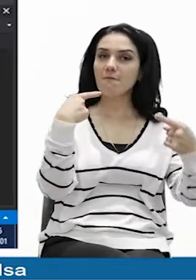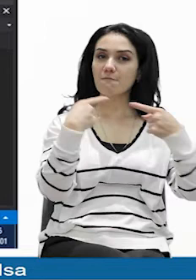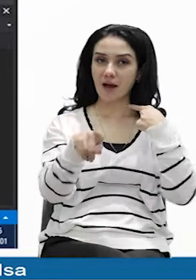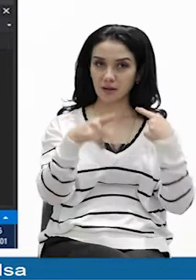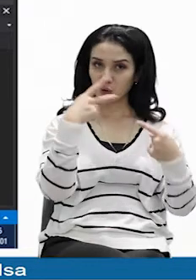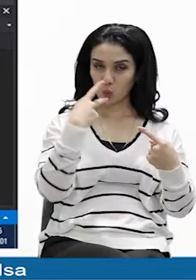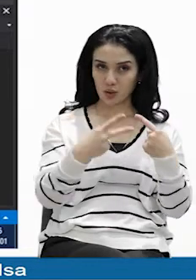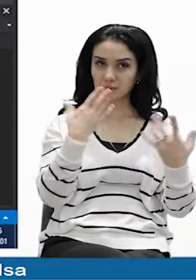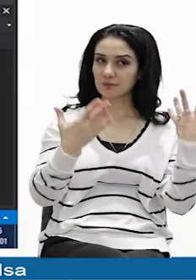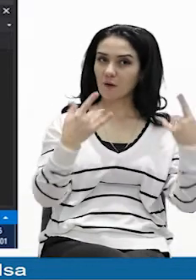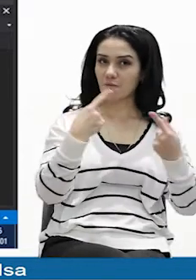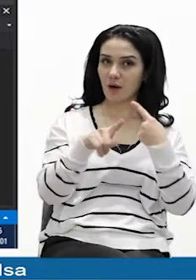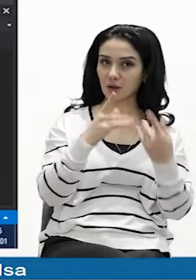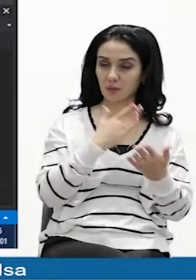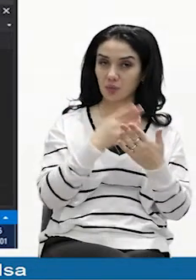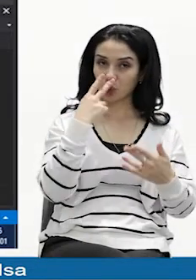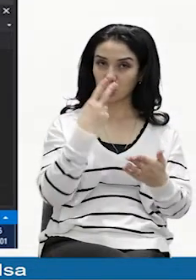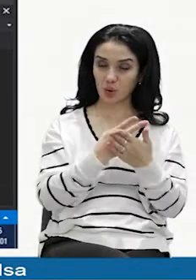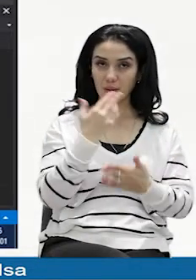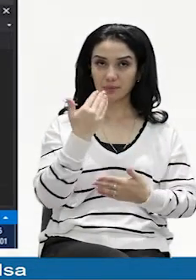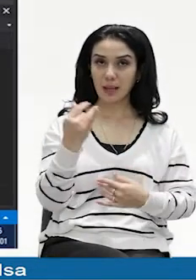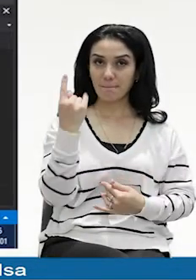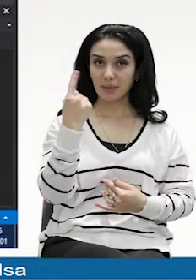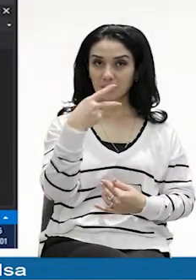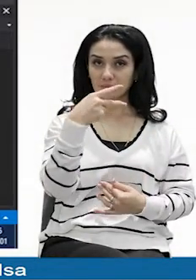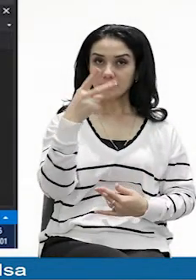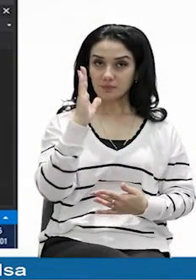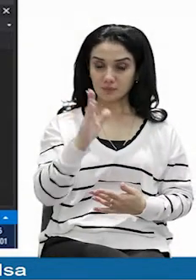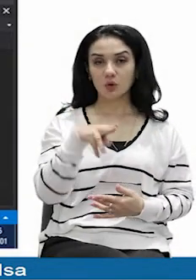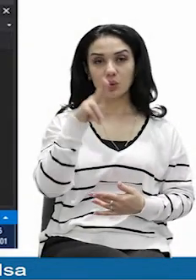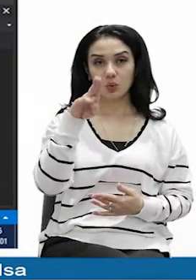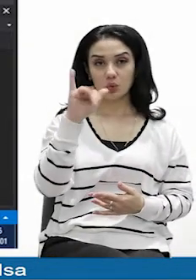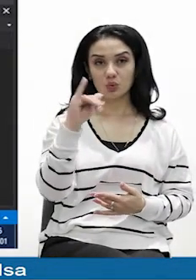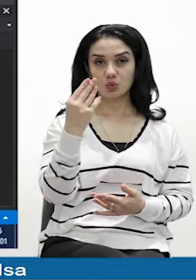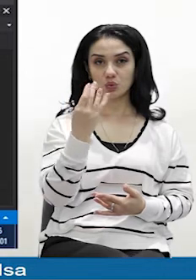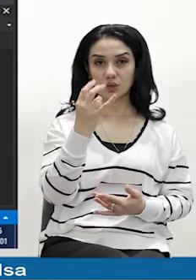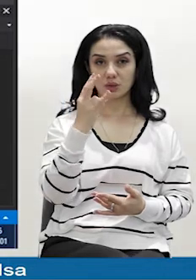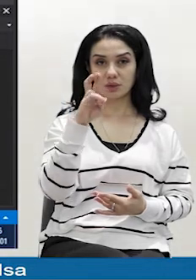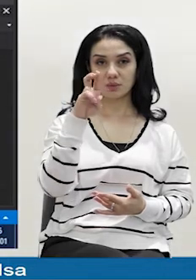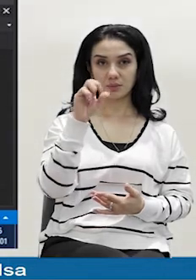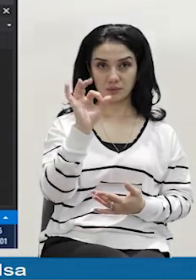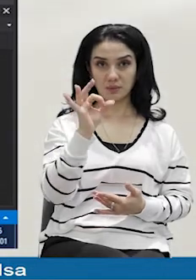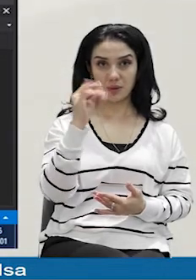n 1 ga teng bo'lsa nima bo'ladi? 1 ga teng bo'lsa